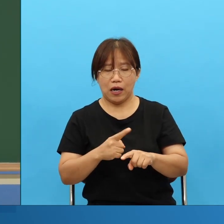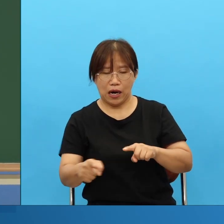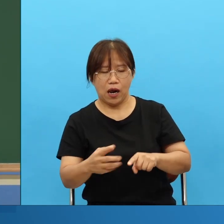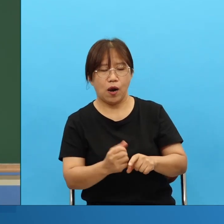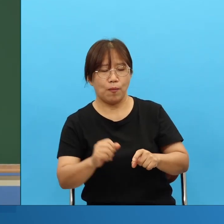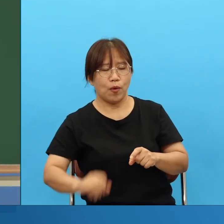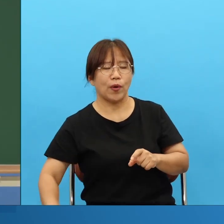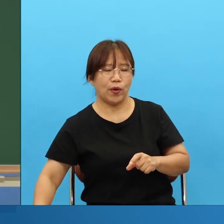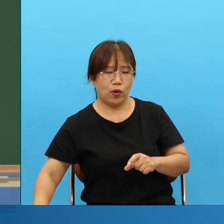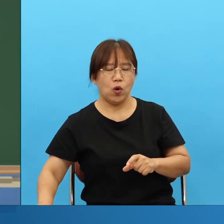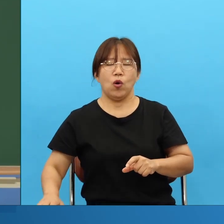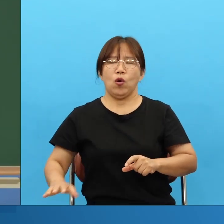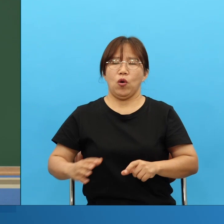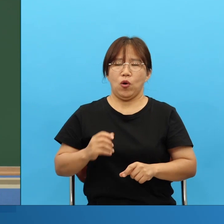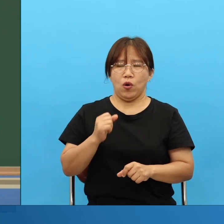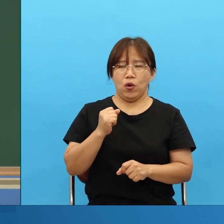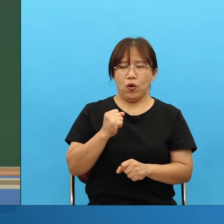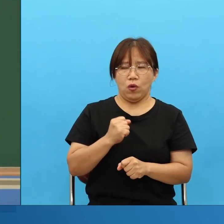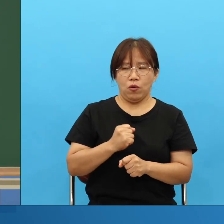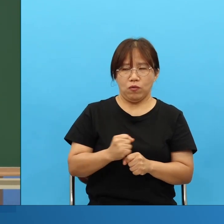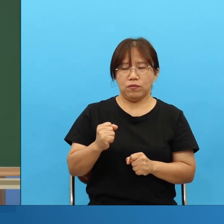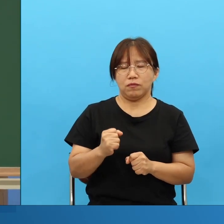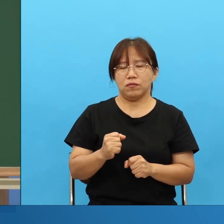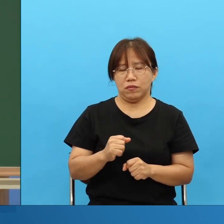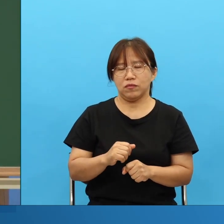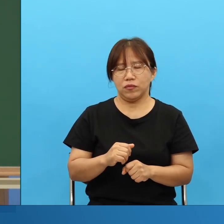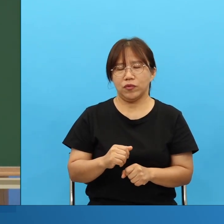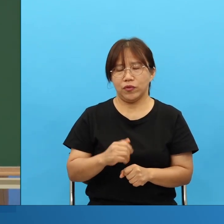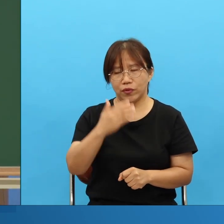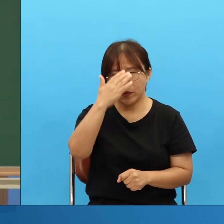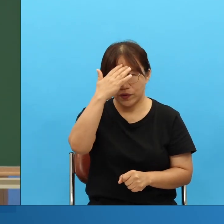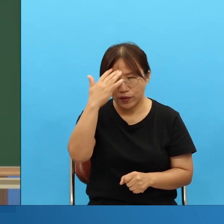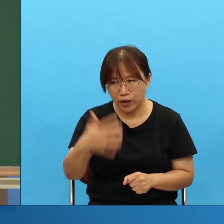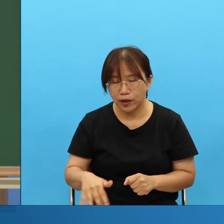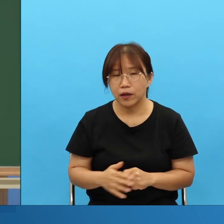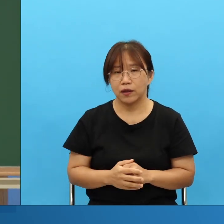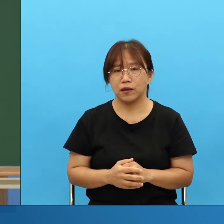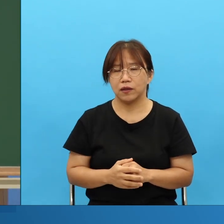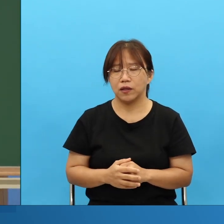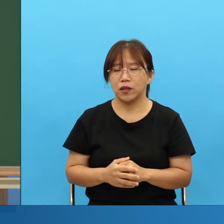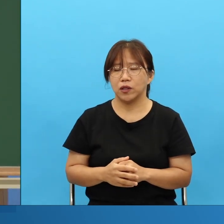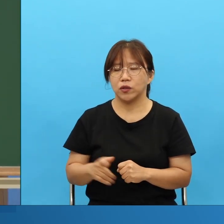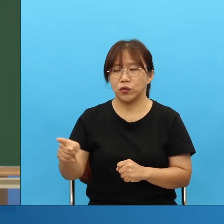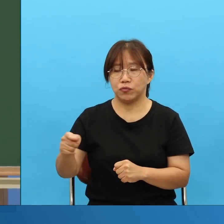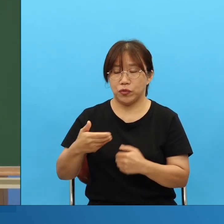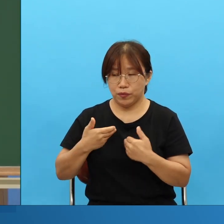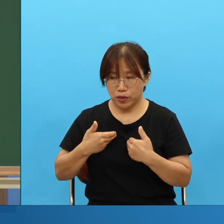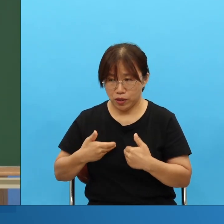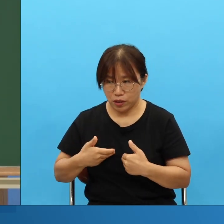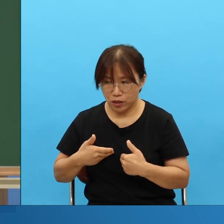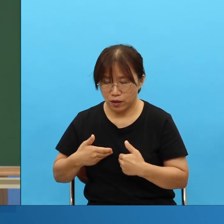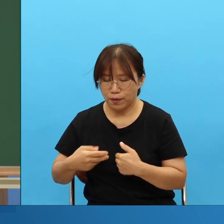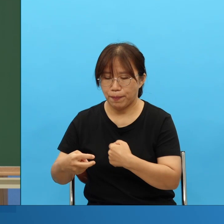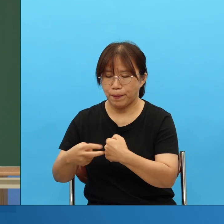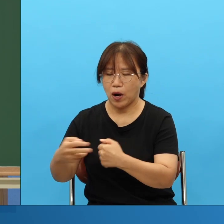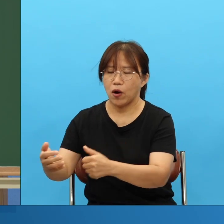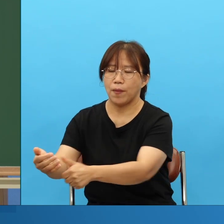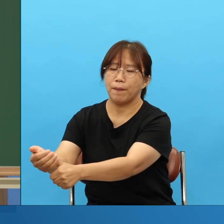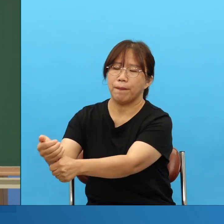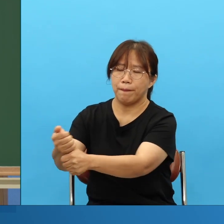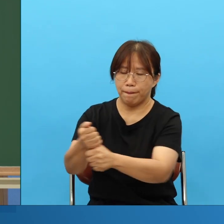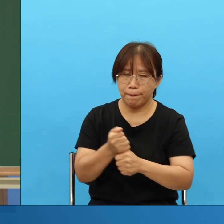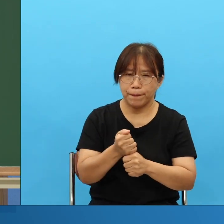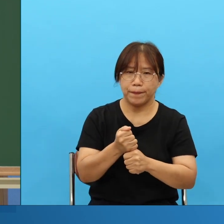내려놔. 저도 놀라고 그래. 그래, 아가 얌전해지더니 차 태워가지고 부곡 병원으로 싣고 가는데